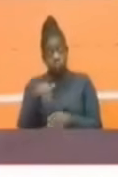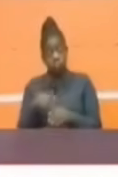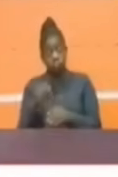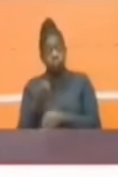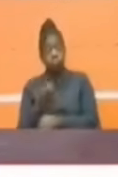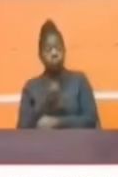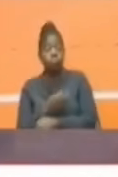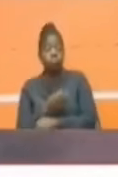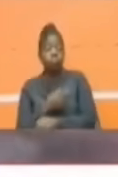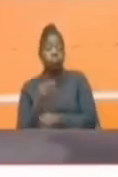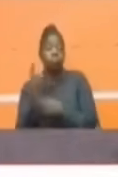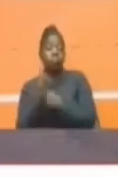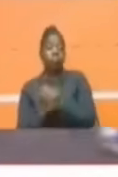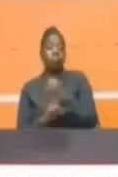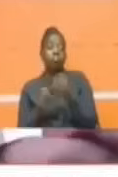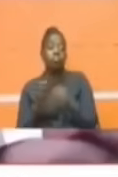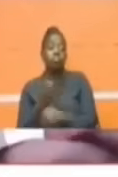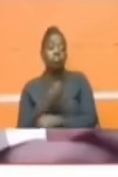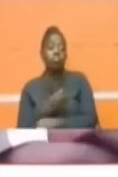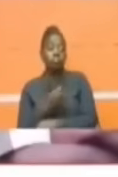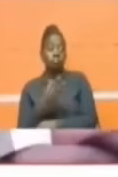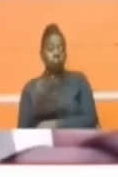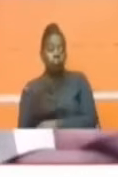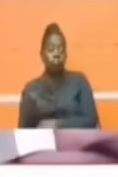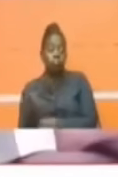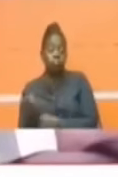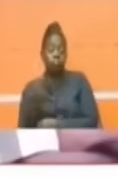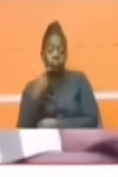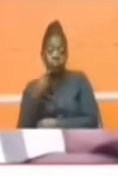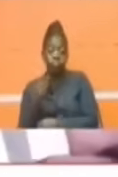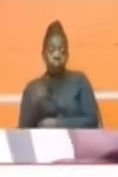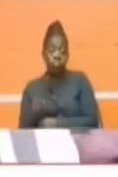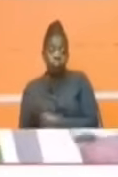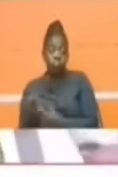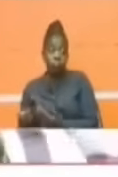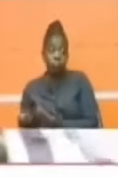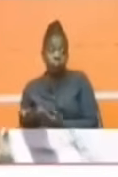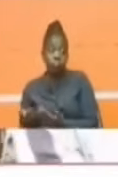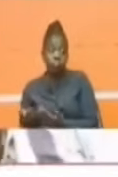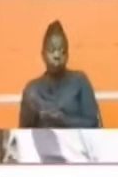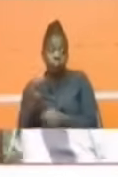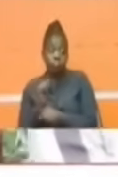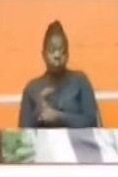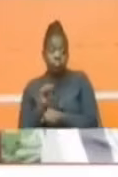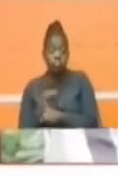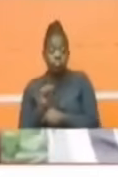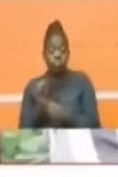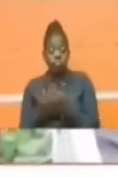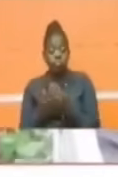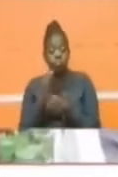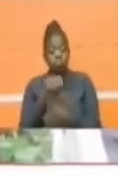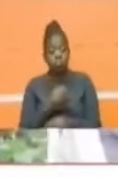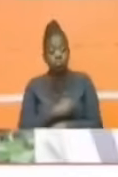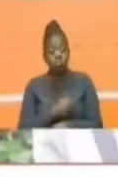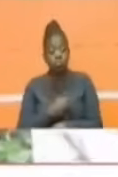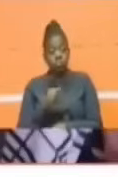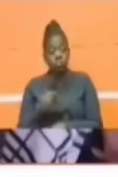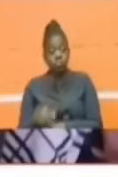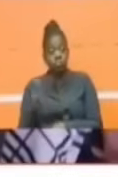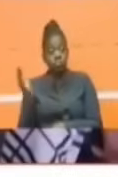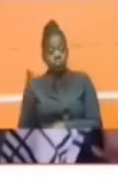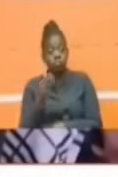Kayunga mu disitulikiti y'e Kayunga. Aluma agambye nti alina kuwanaanya omukozi ono era kitaawe yatematema mukazi